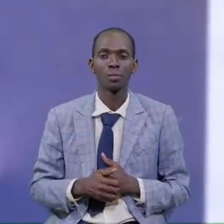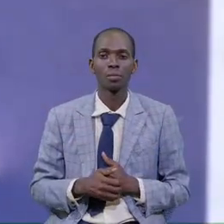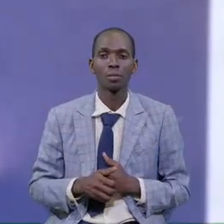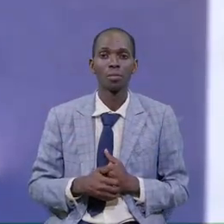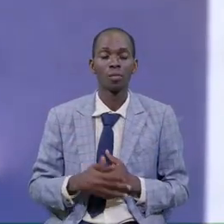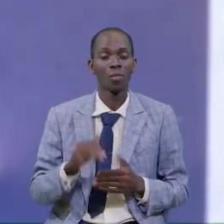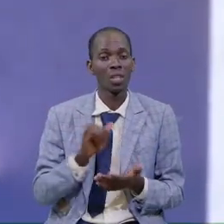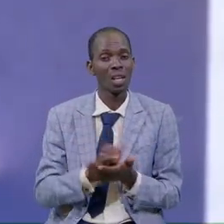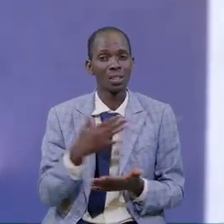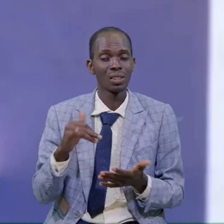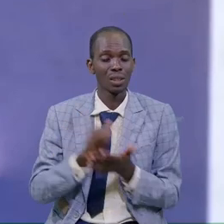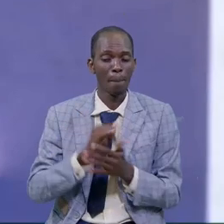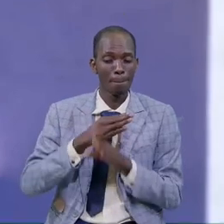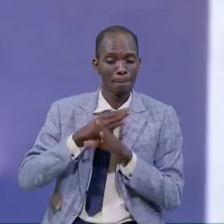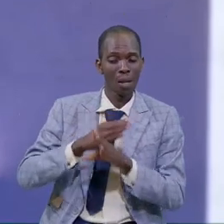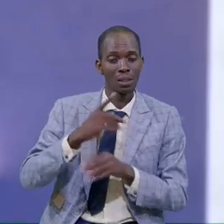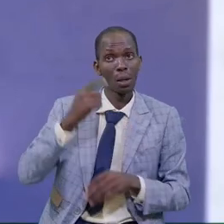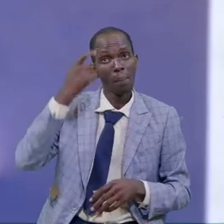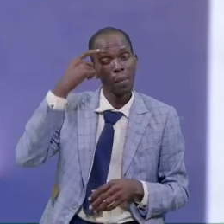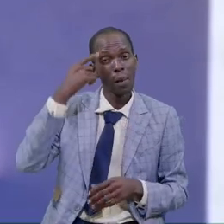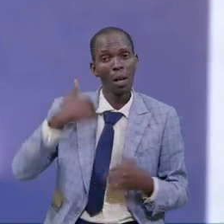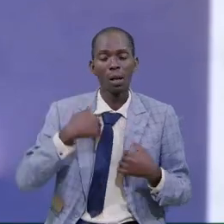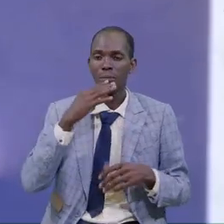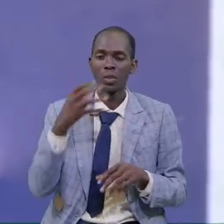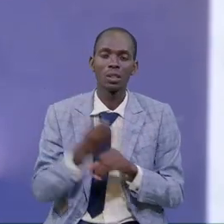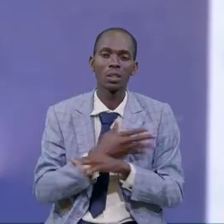Ce qui bloquait son cerveau a été ôté.